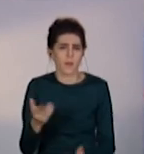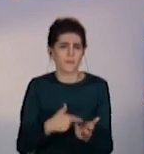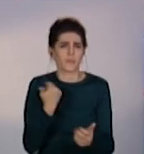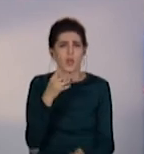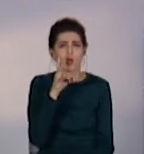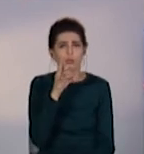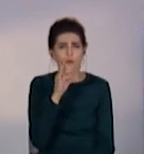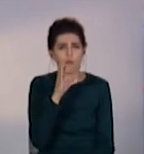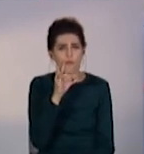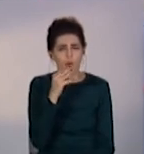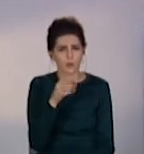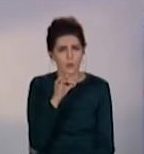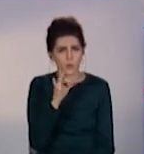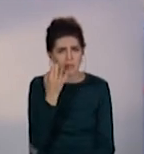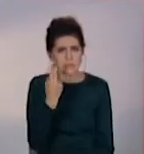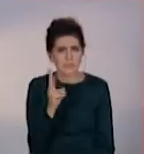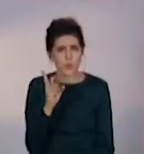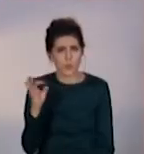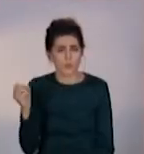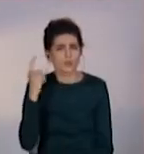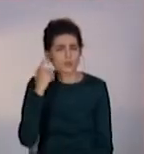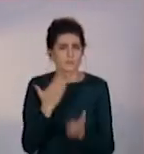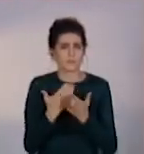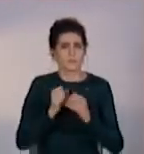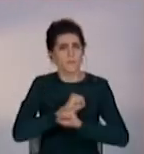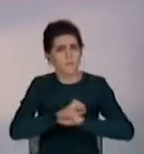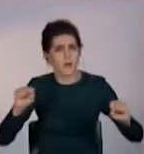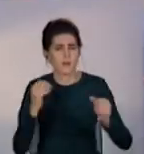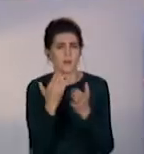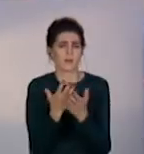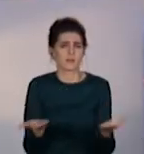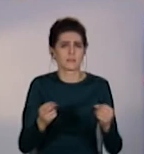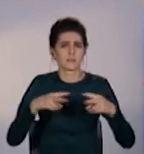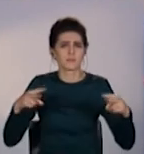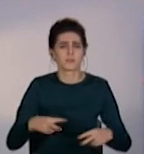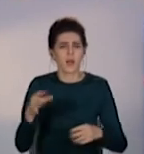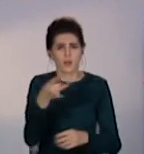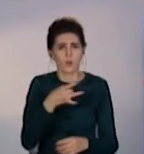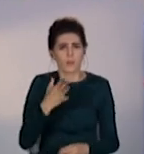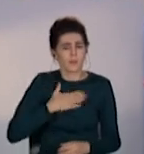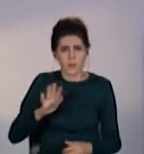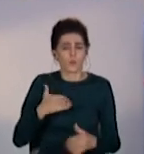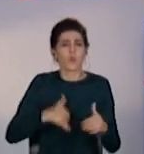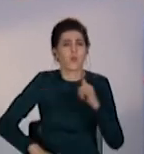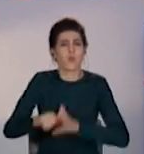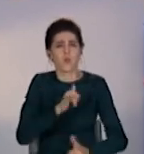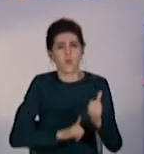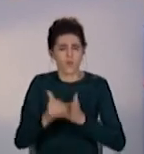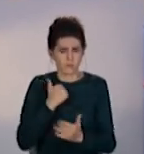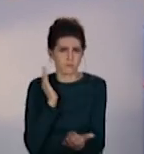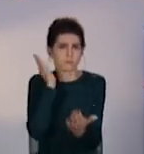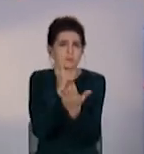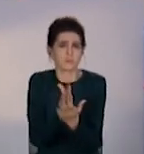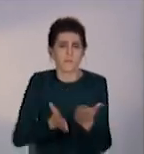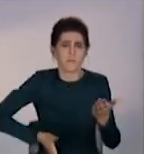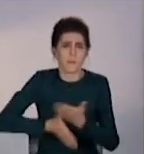слышні нашим сотрудникам взриви. Не входять в состав нашого району обслуговування. Ми, звісно, оказуємо допомогу,